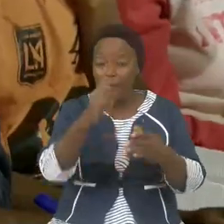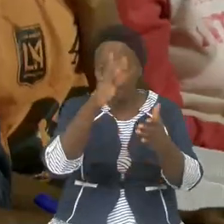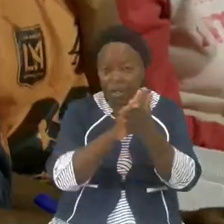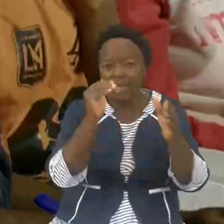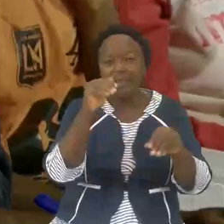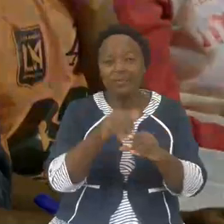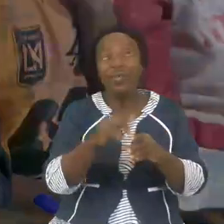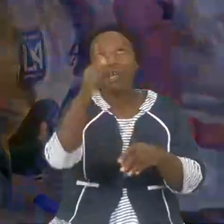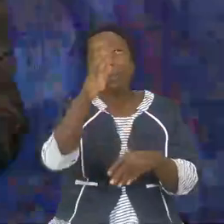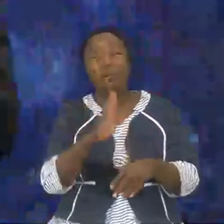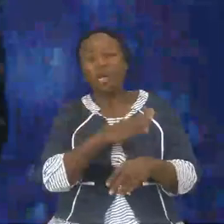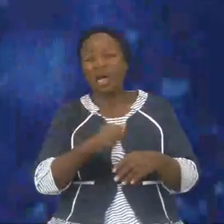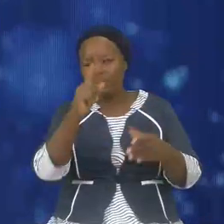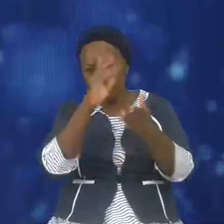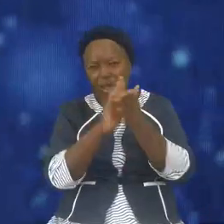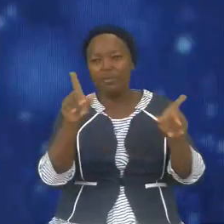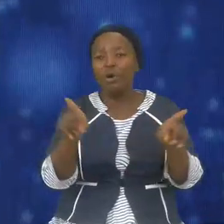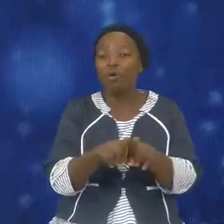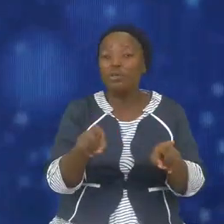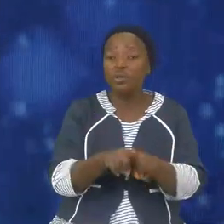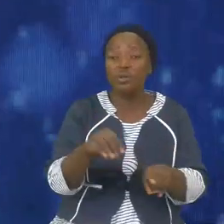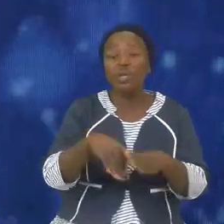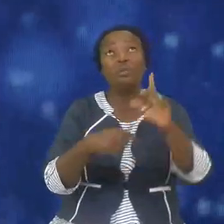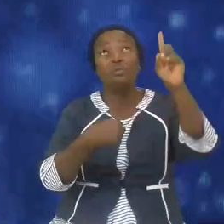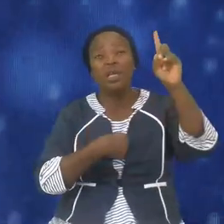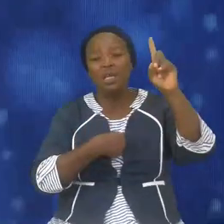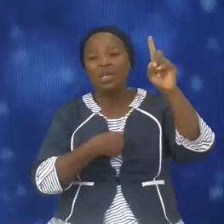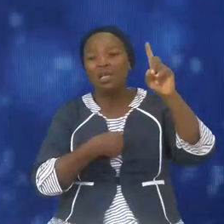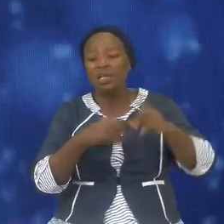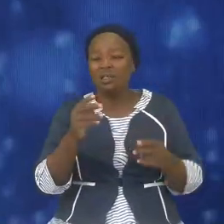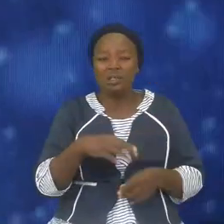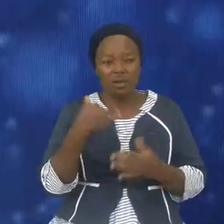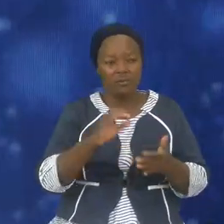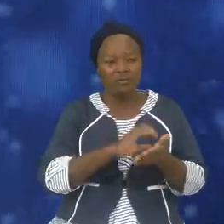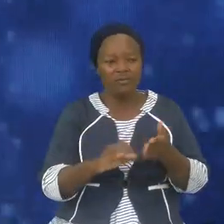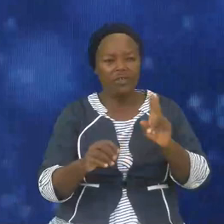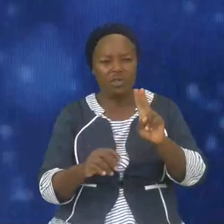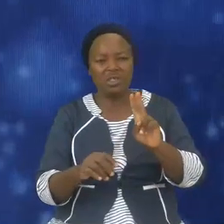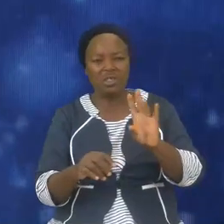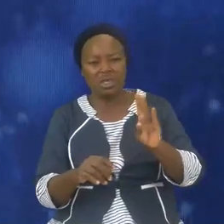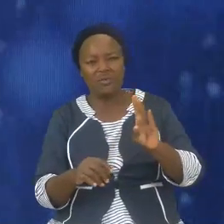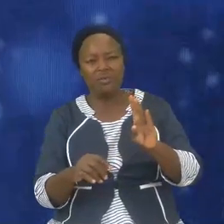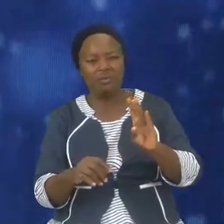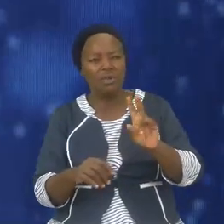venue. Croyez en Dieu et croyez en moi. Le